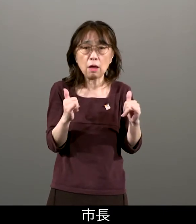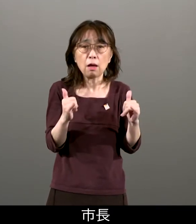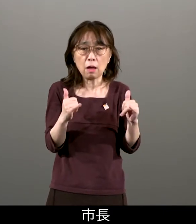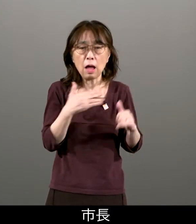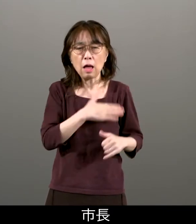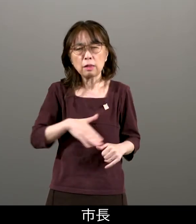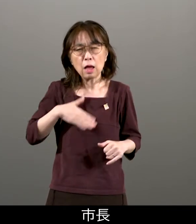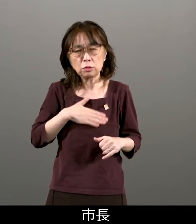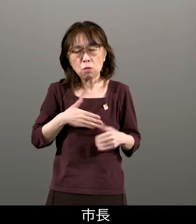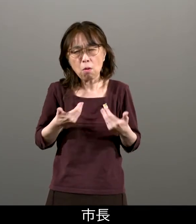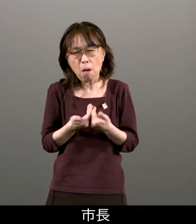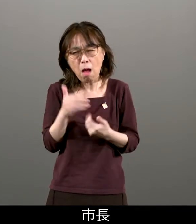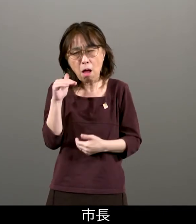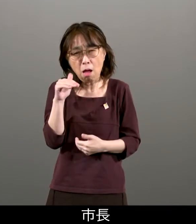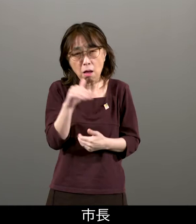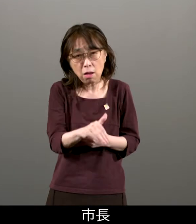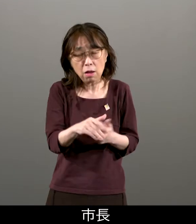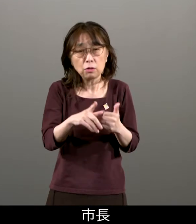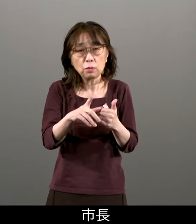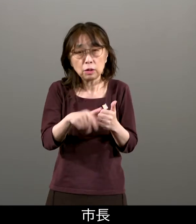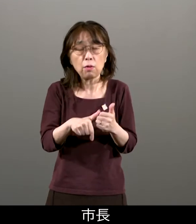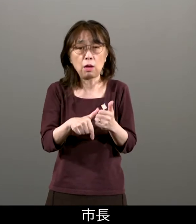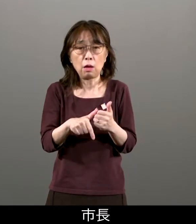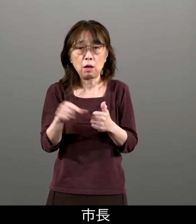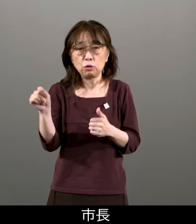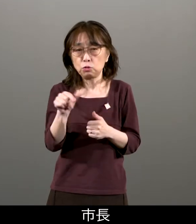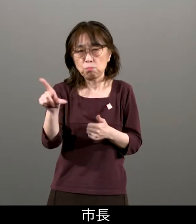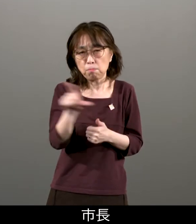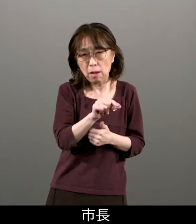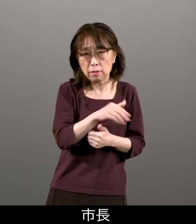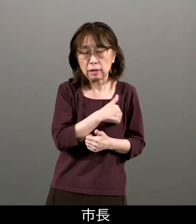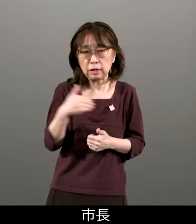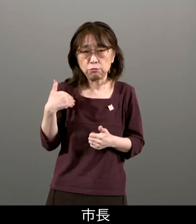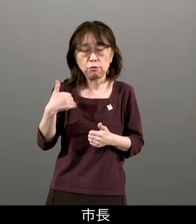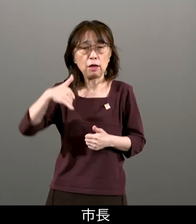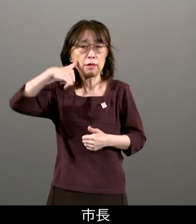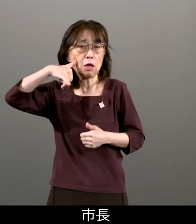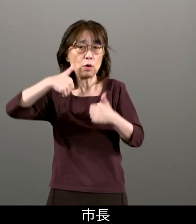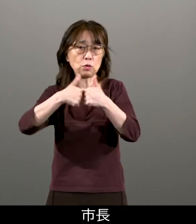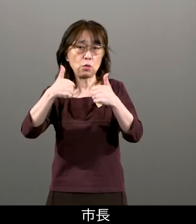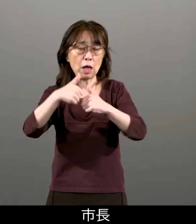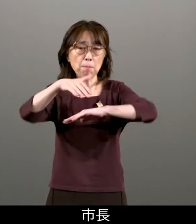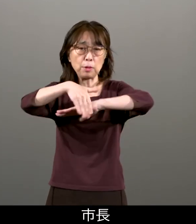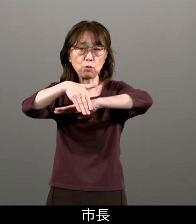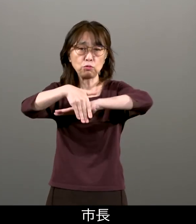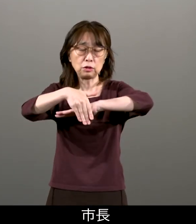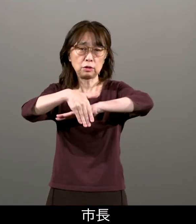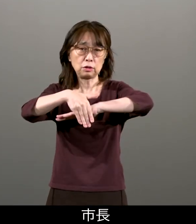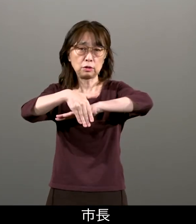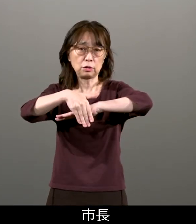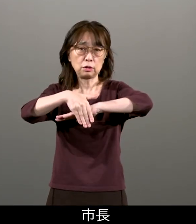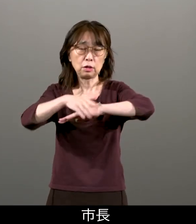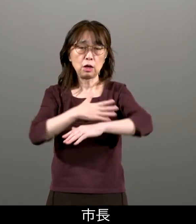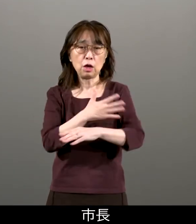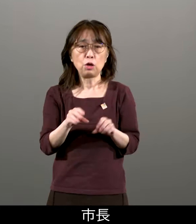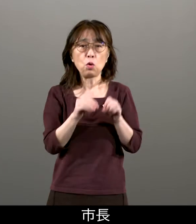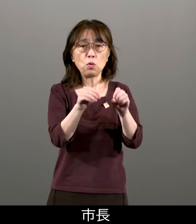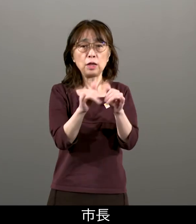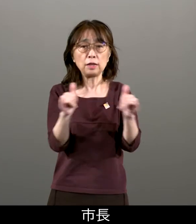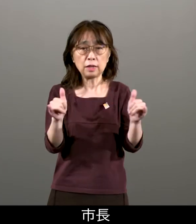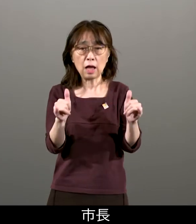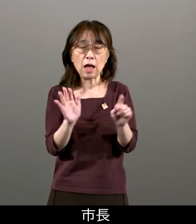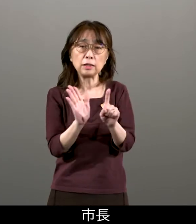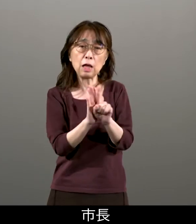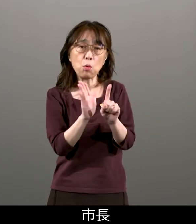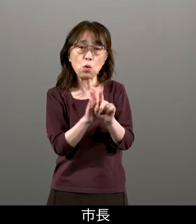調が悪化した際などにご活用いただける電話相談窓口、陽性者サポートセンター